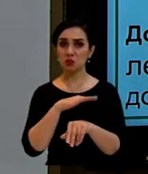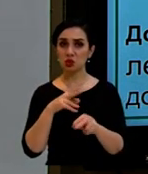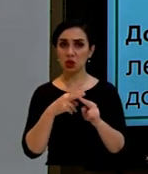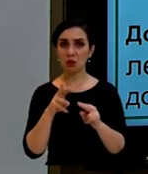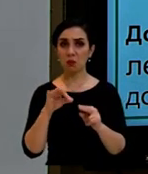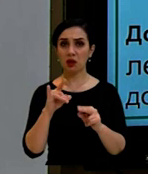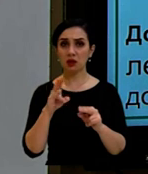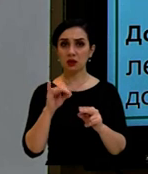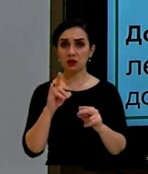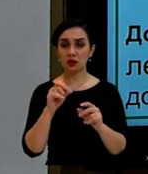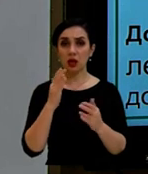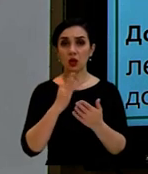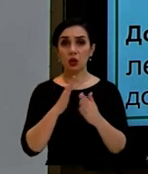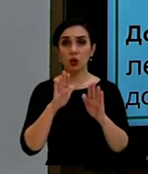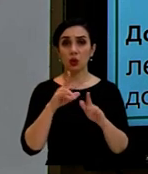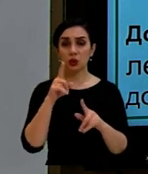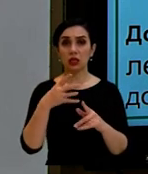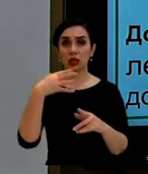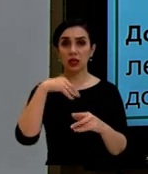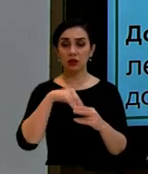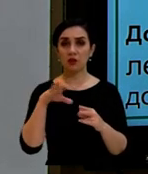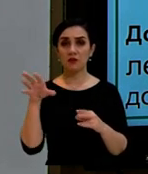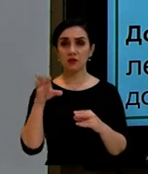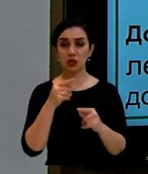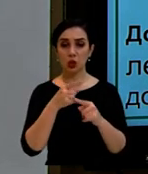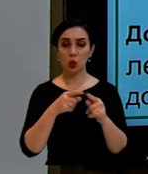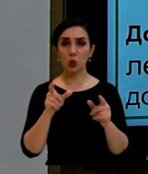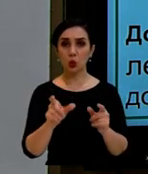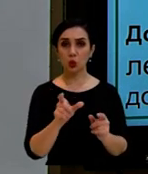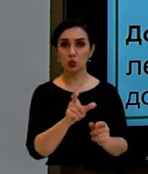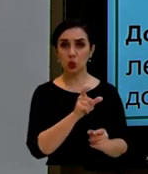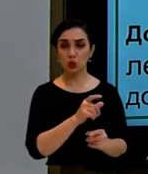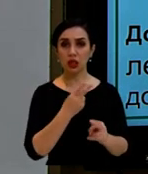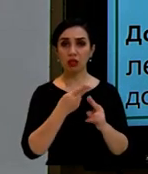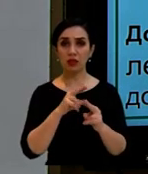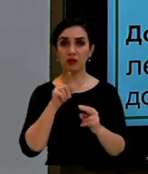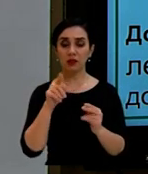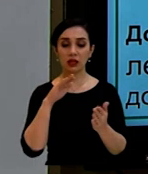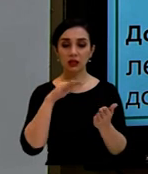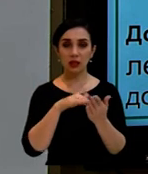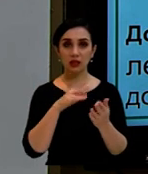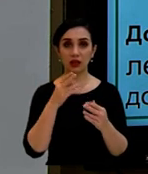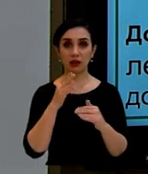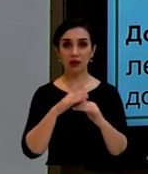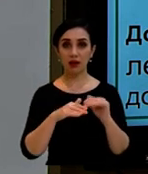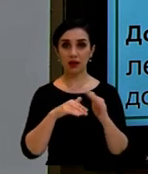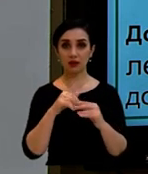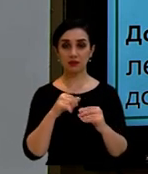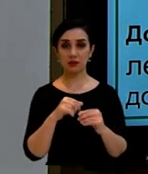маркиза что он доедает все кусочки до которых вы дотрагиваетесь